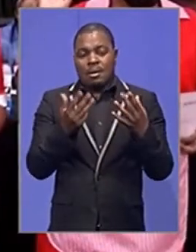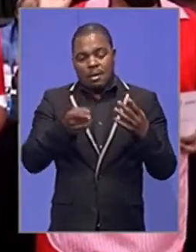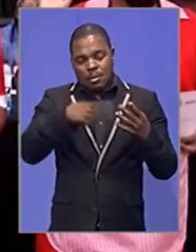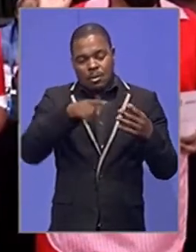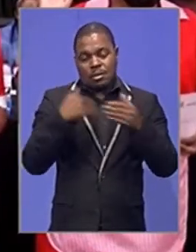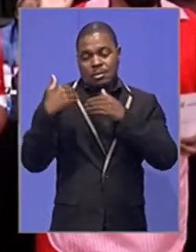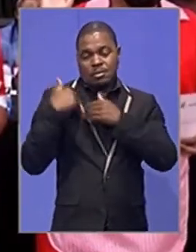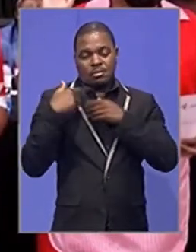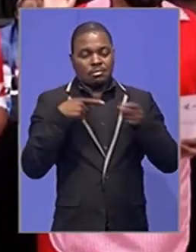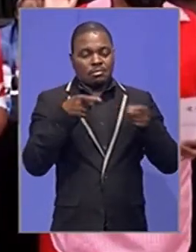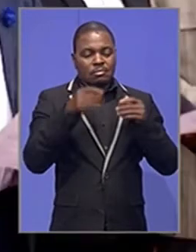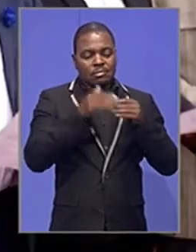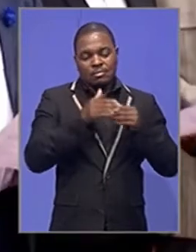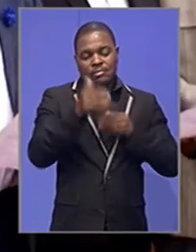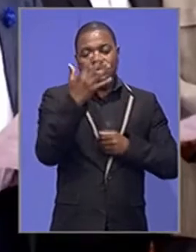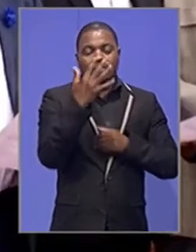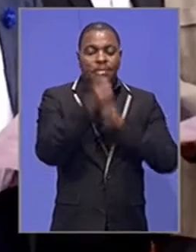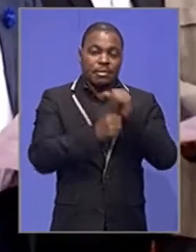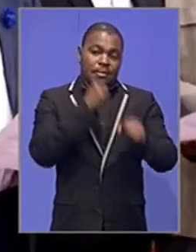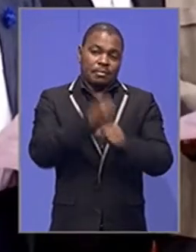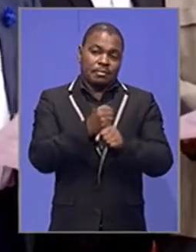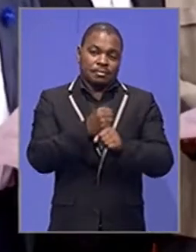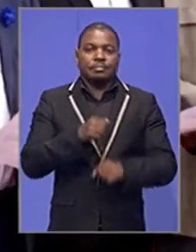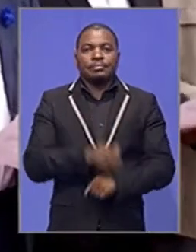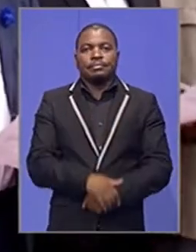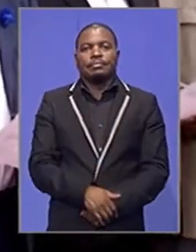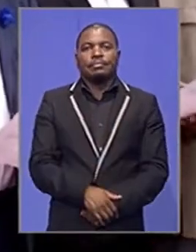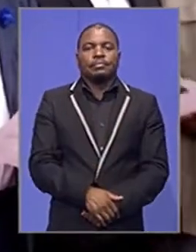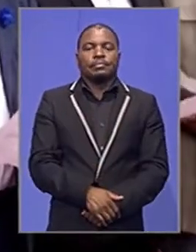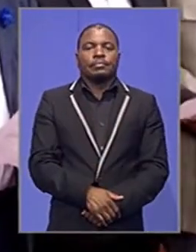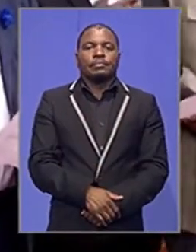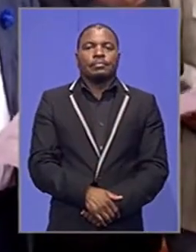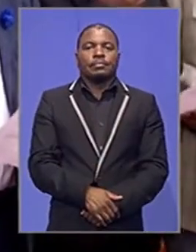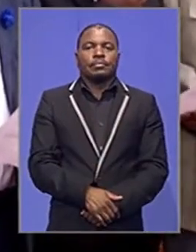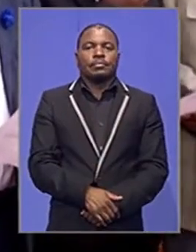masepala ono dingwaga di le 5. Palesa Moitse, SABC News, Bloemfontein.